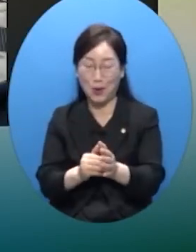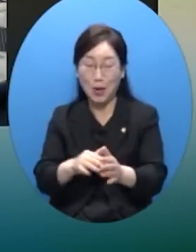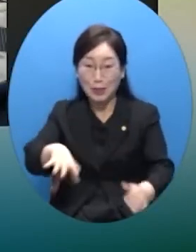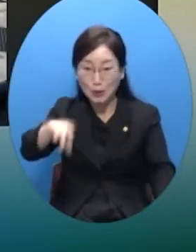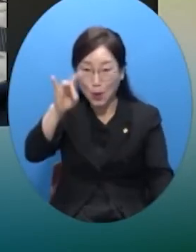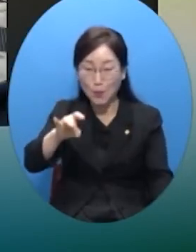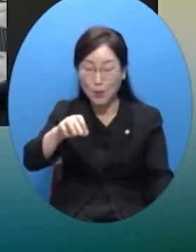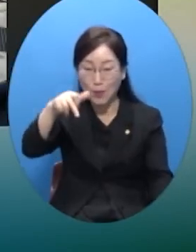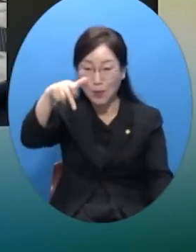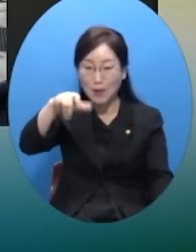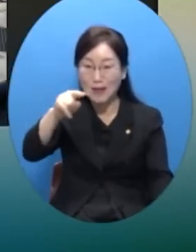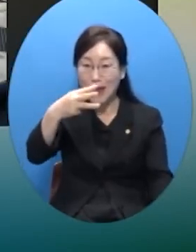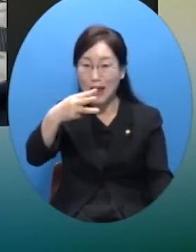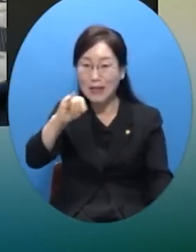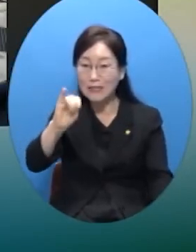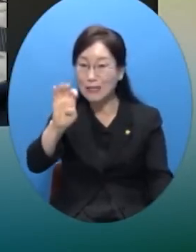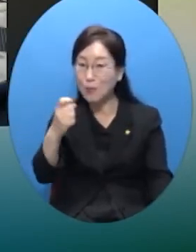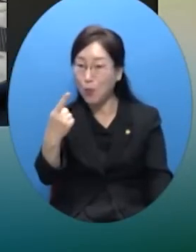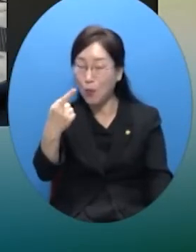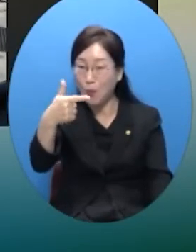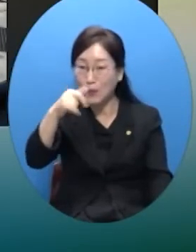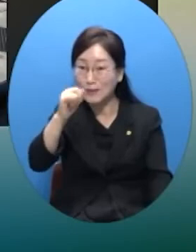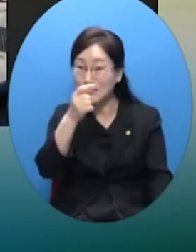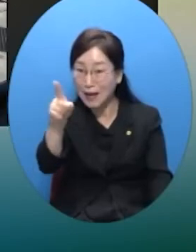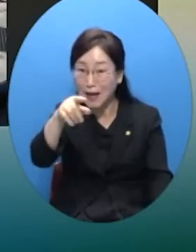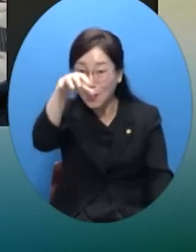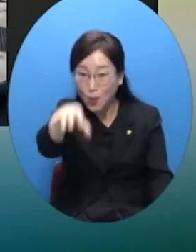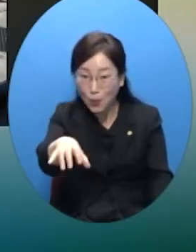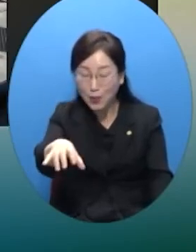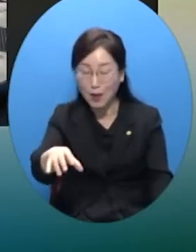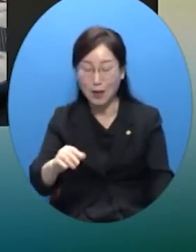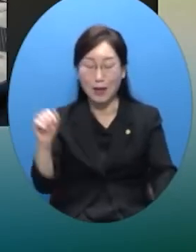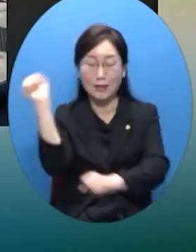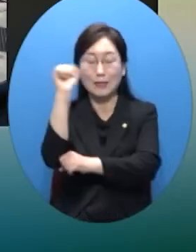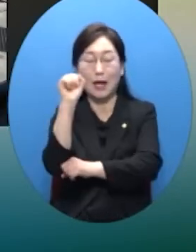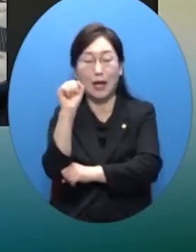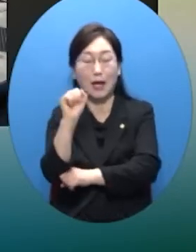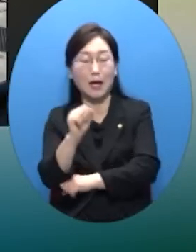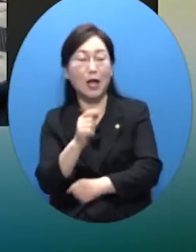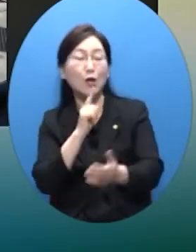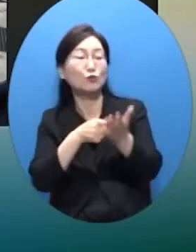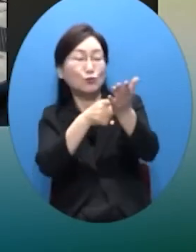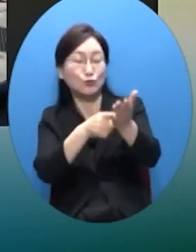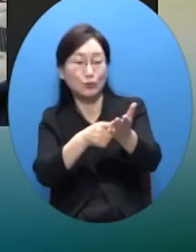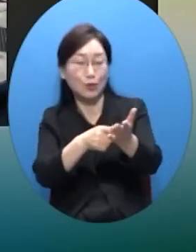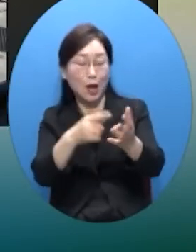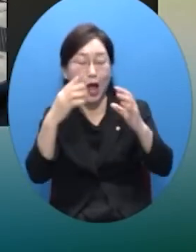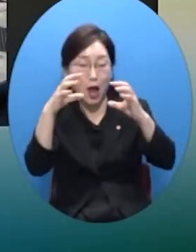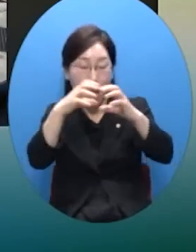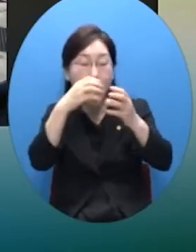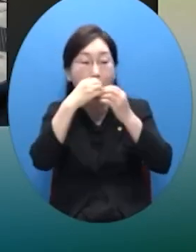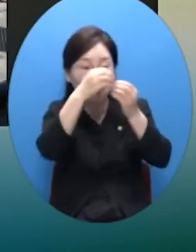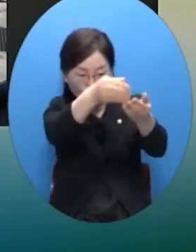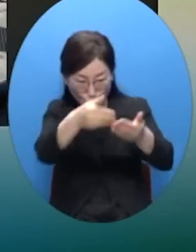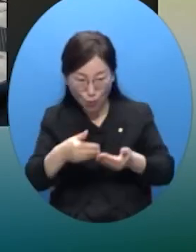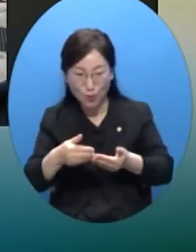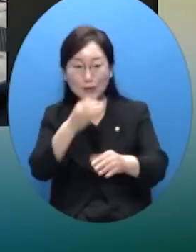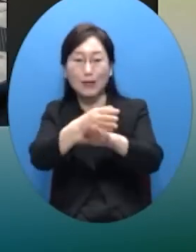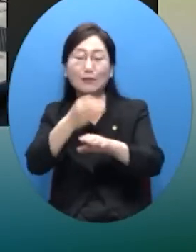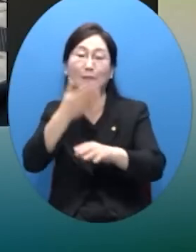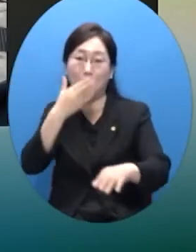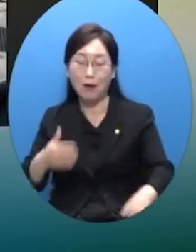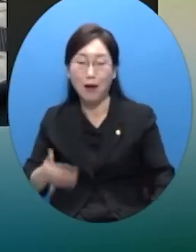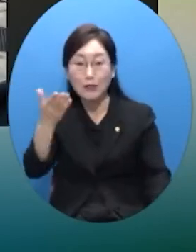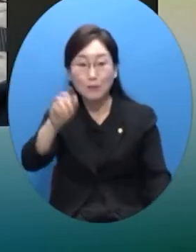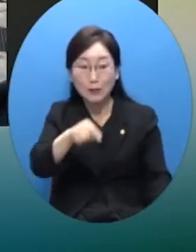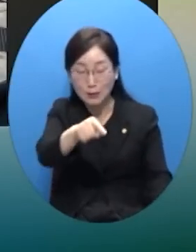캘리포니아에서 자동차로 드라이브 트루로 햄버거를 파는 집을 만들었는데 이 집에 들어와서 햄버거를 사갖고 나간 사람마다